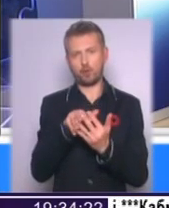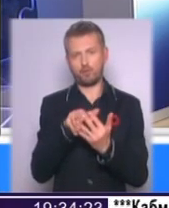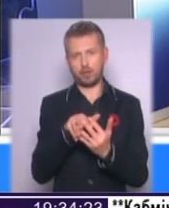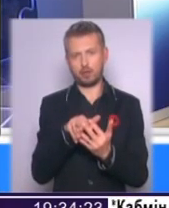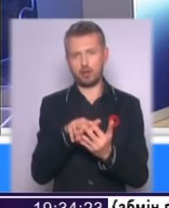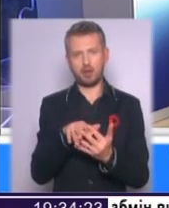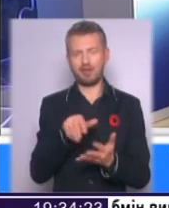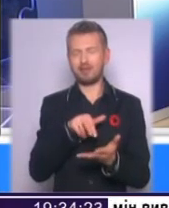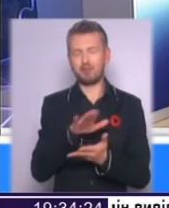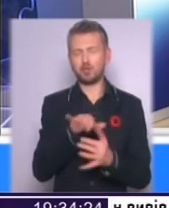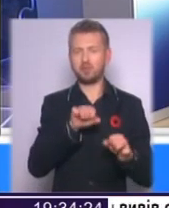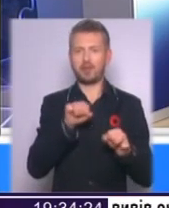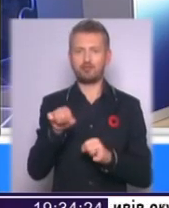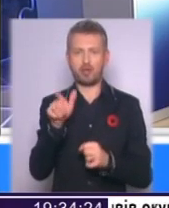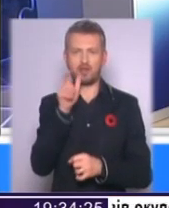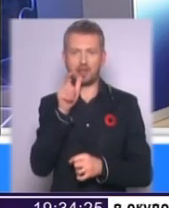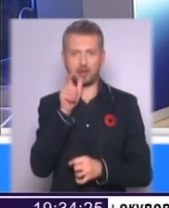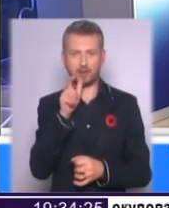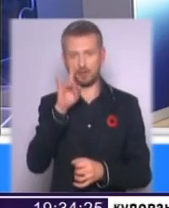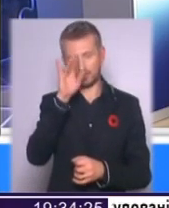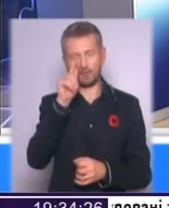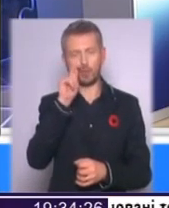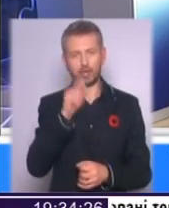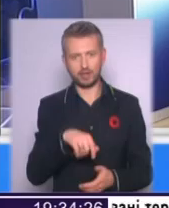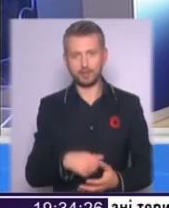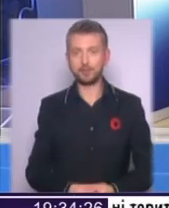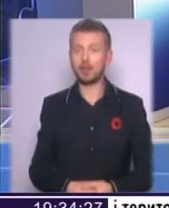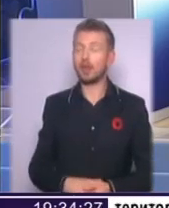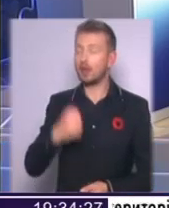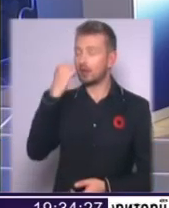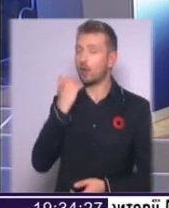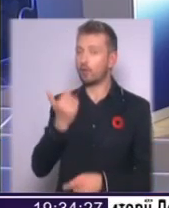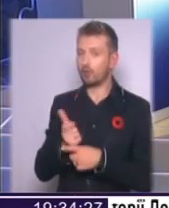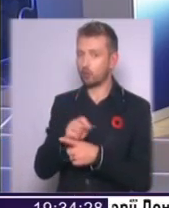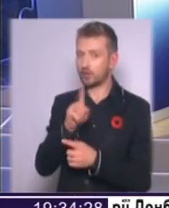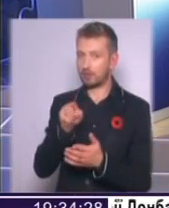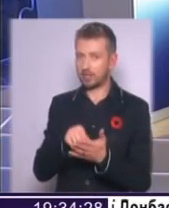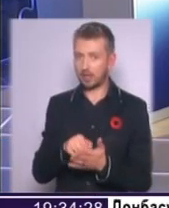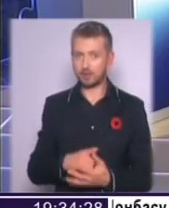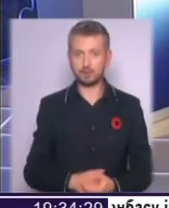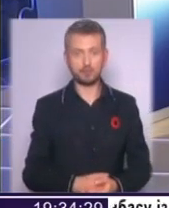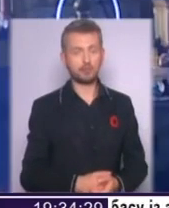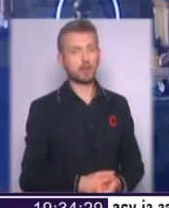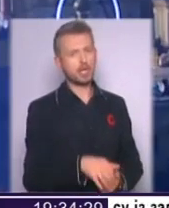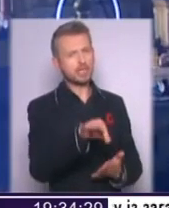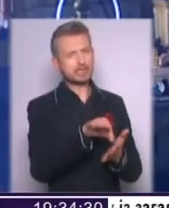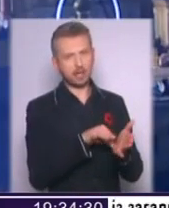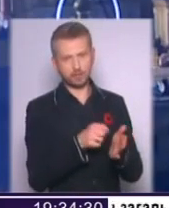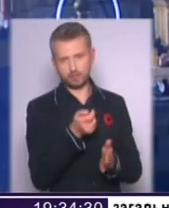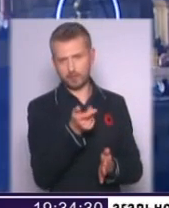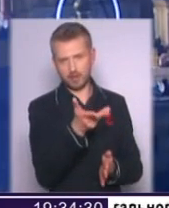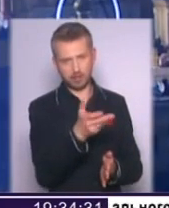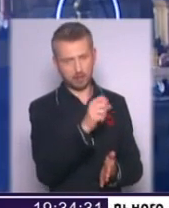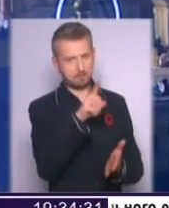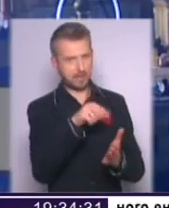Сталіна і окупанта Росії. Слава Україні! Дякуємо дуже вам за запитання. Прошу, пан Андрій. Зразу декілька